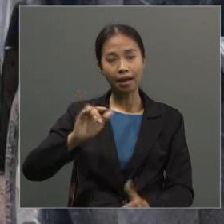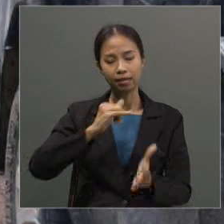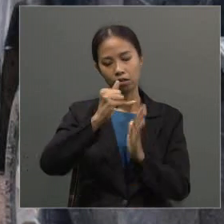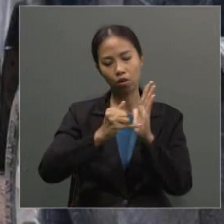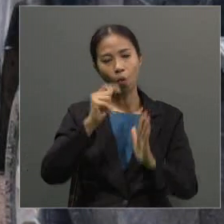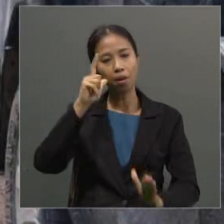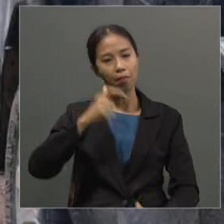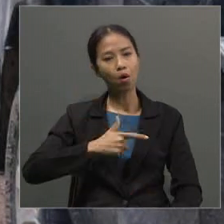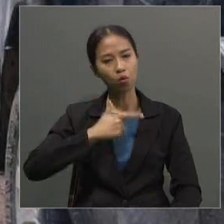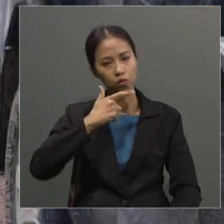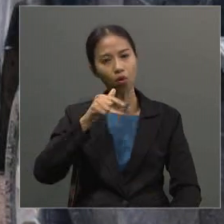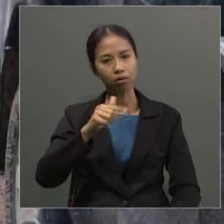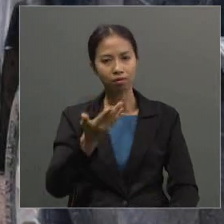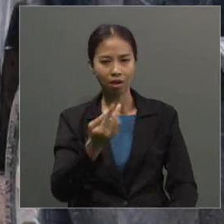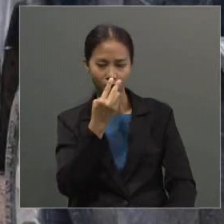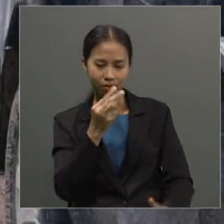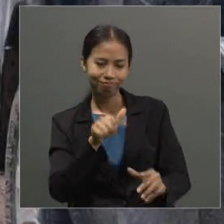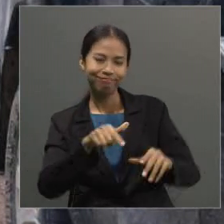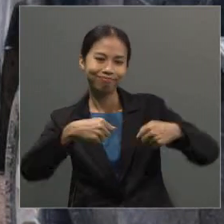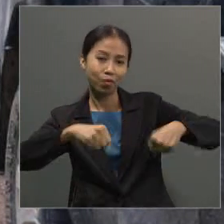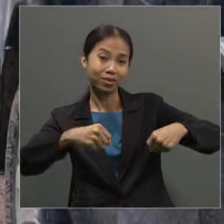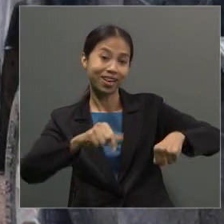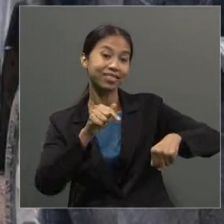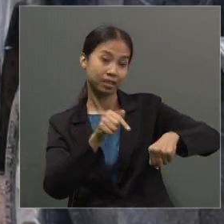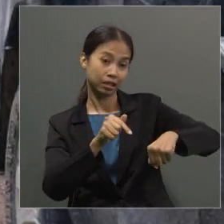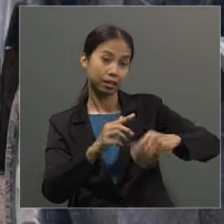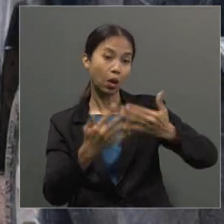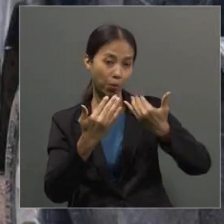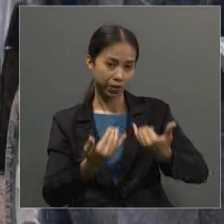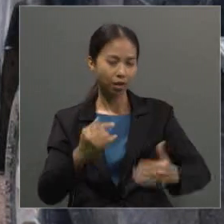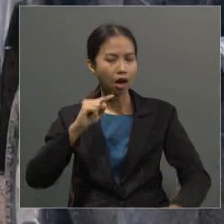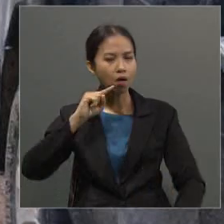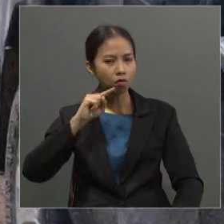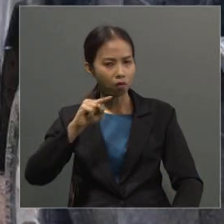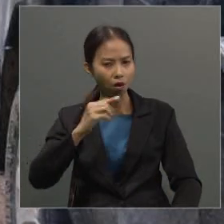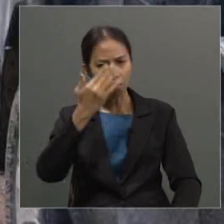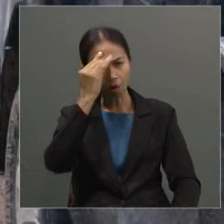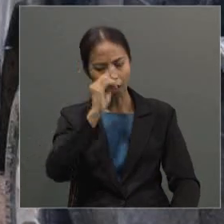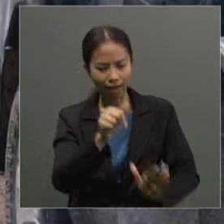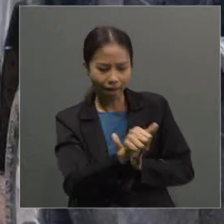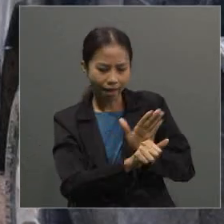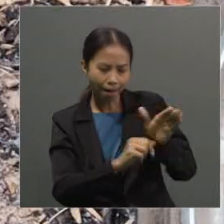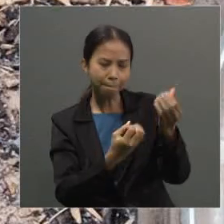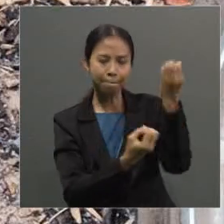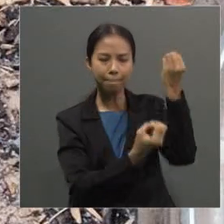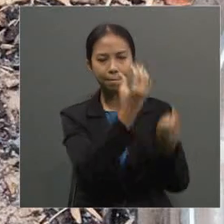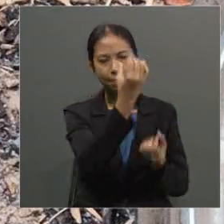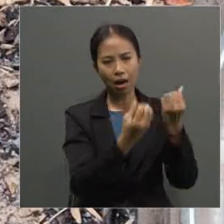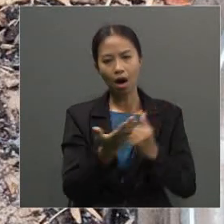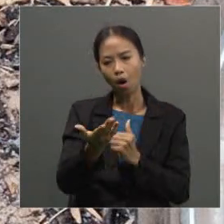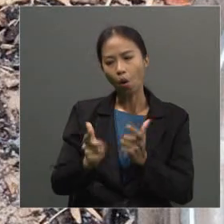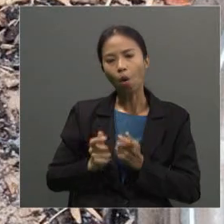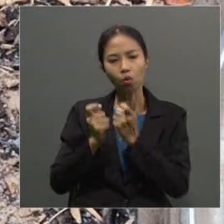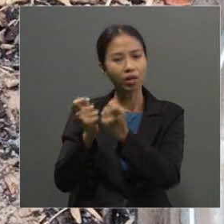การแจ้งข้อกล่าวหาเนี่ยฮมอเตอร์ไซค์อีก 1คันนะครับมีการแจ้งข้อกล่าวหาเข้าเขตรักษาพันธุ์สัตว์ป่าโดยไม่ได้รับอนุญาตและล่า